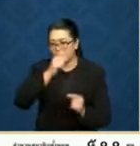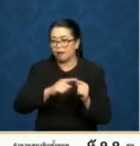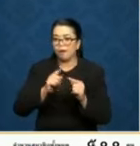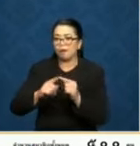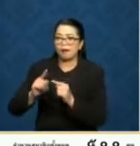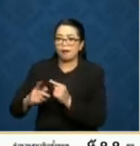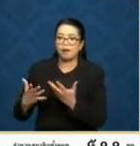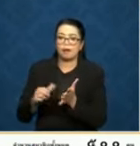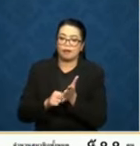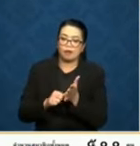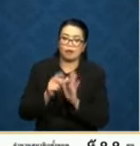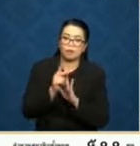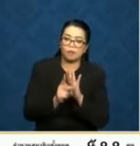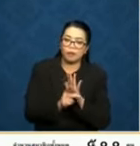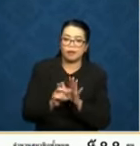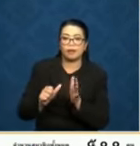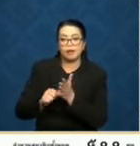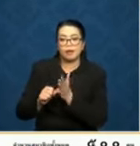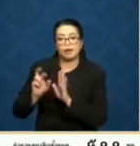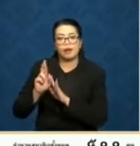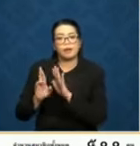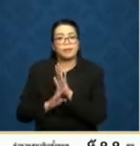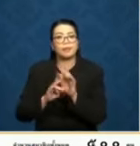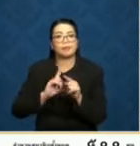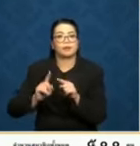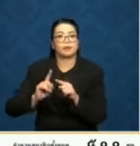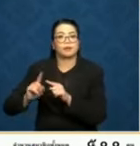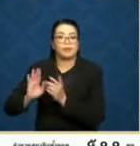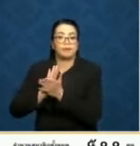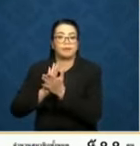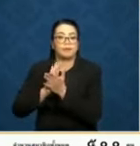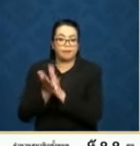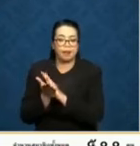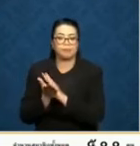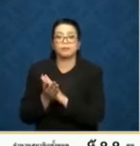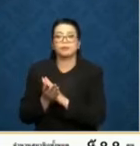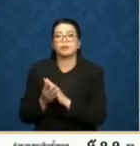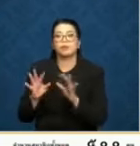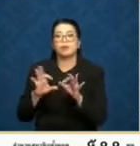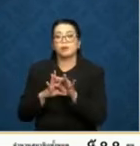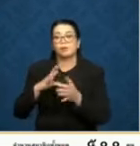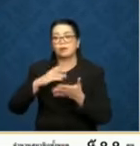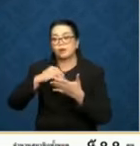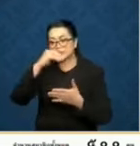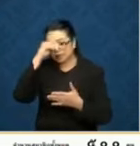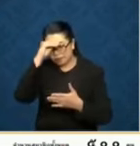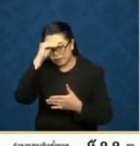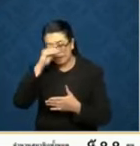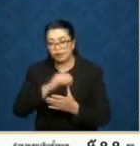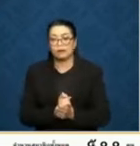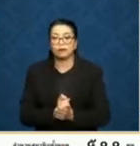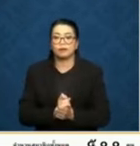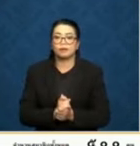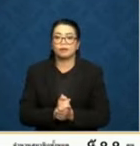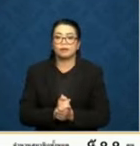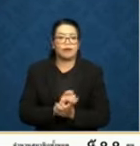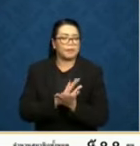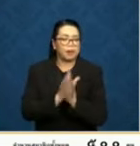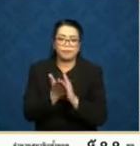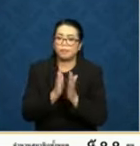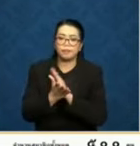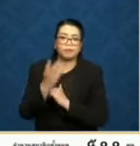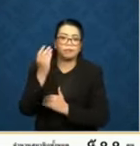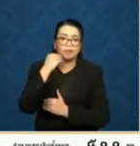สมัยทั้งแก้กฎหมายแก้ระเบีบปับปุโครงสรางประติรูปการศึกษาทำมาไม่รู้กี่ครั้งต่อกี่ครั้งครั